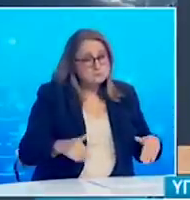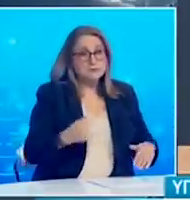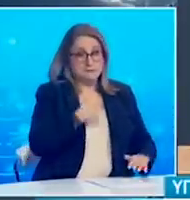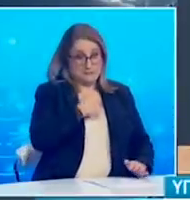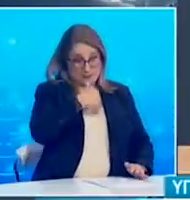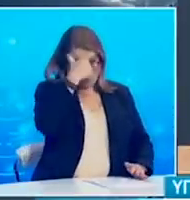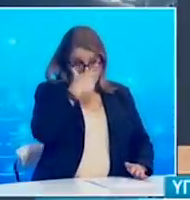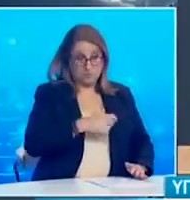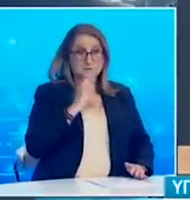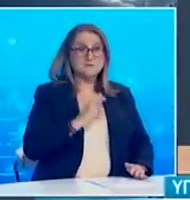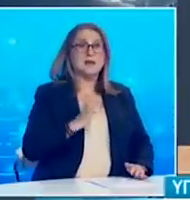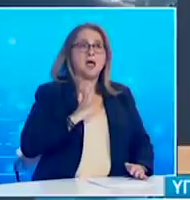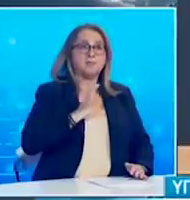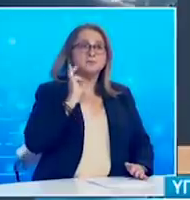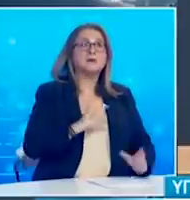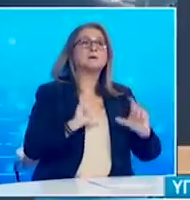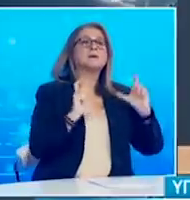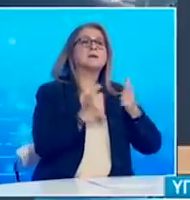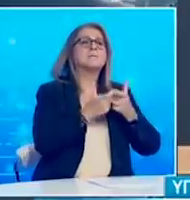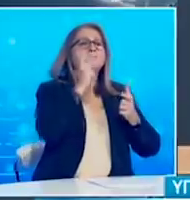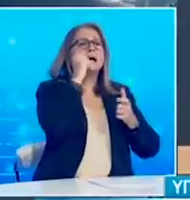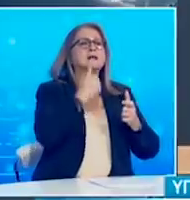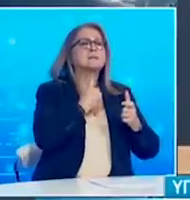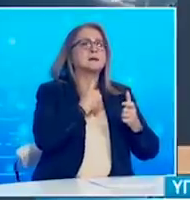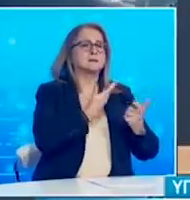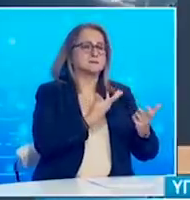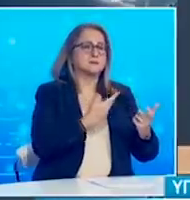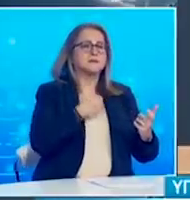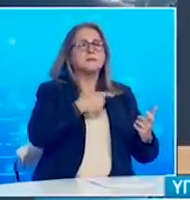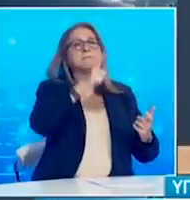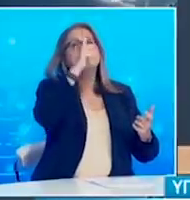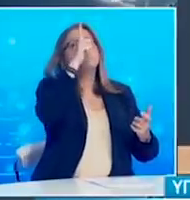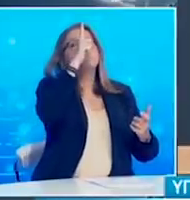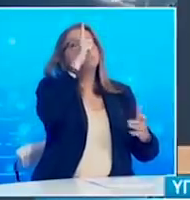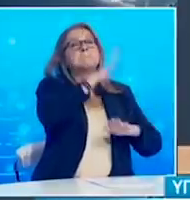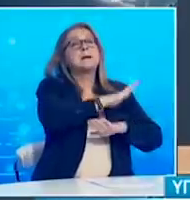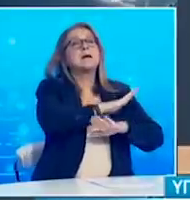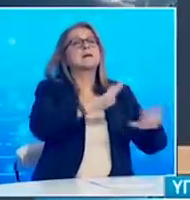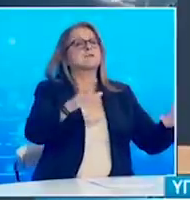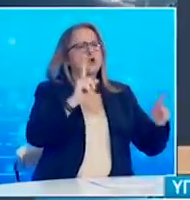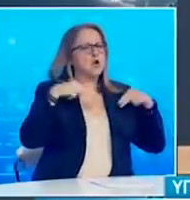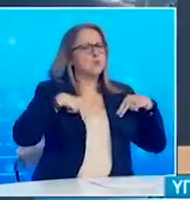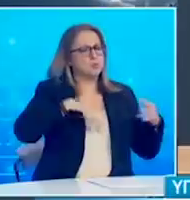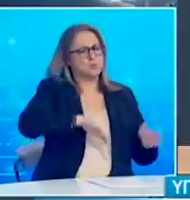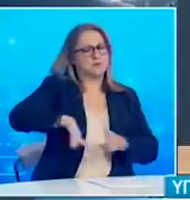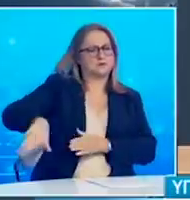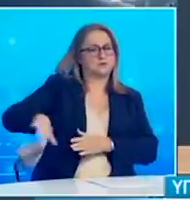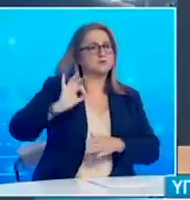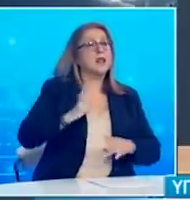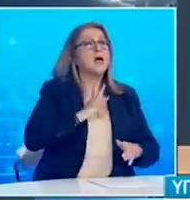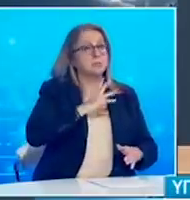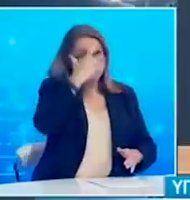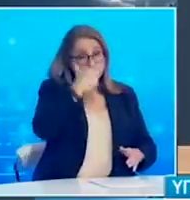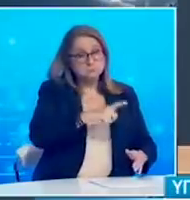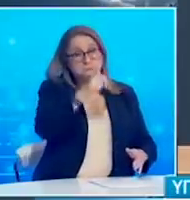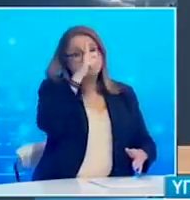περήφανος ως άνθρωπος, ως οικογενειάρχης, όχι ως υπουργός. Γι' αυτό που παρατηρώ κάθε μέρα και παρατηρώ τη συντριπτική πλειοψηφία